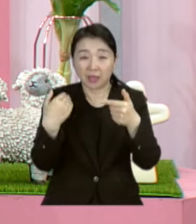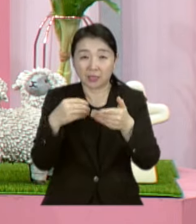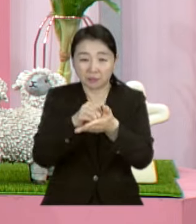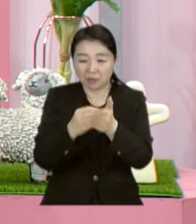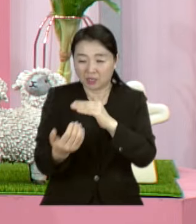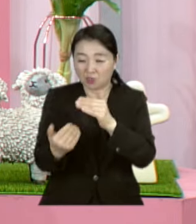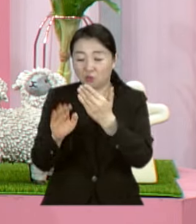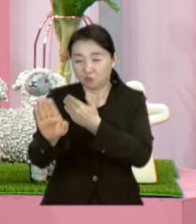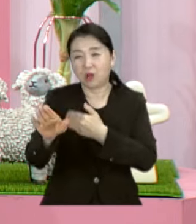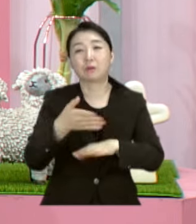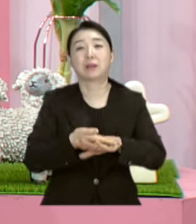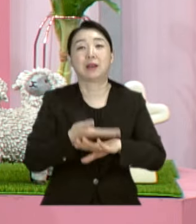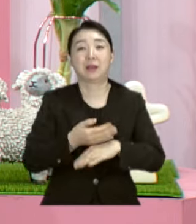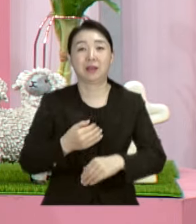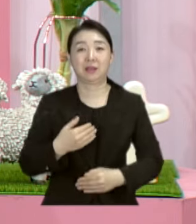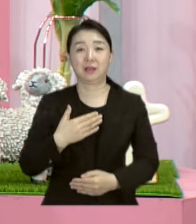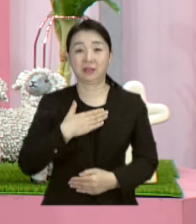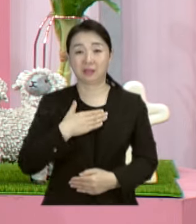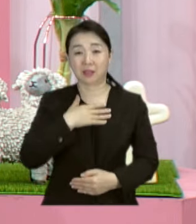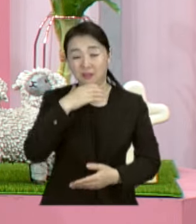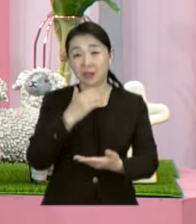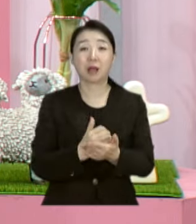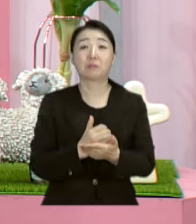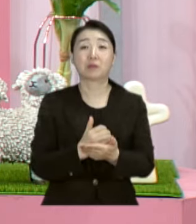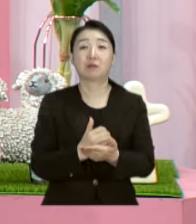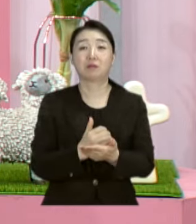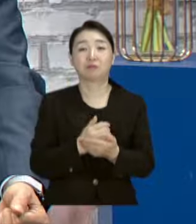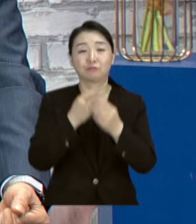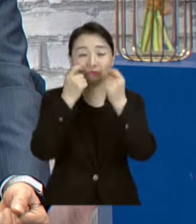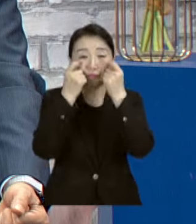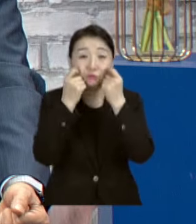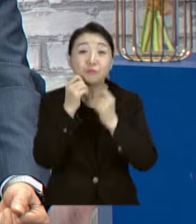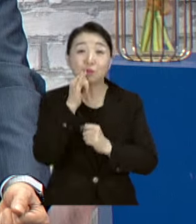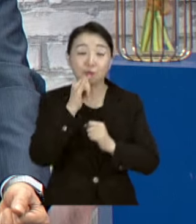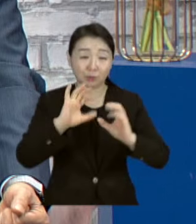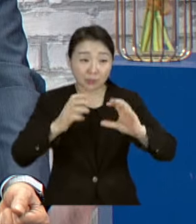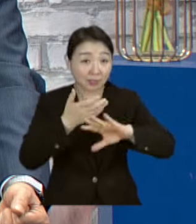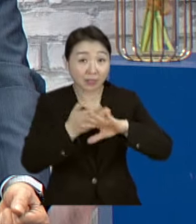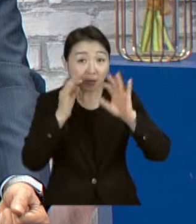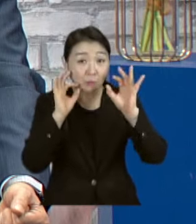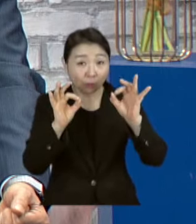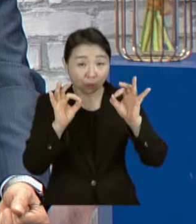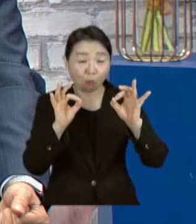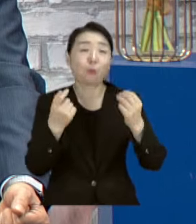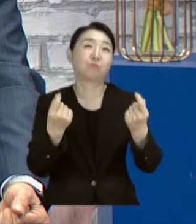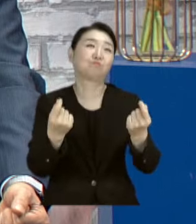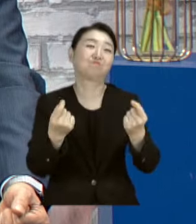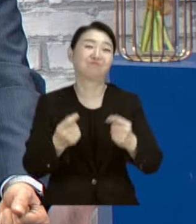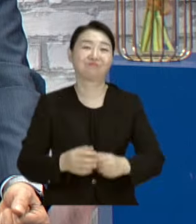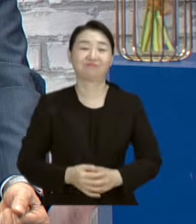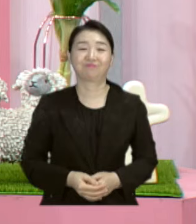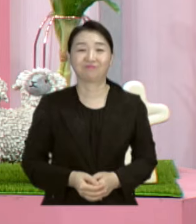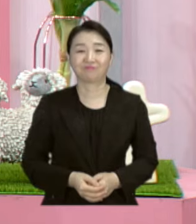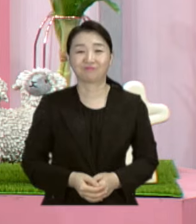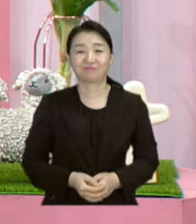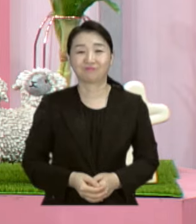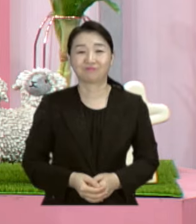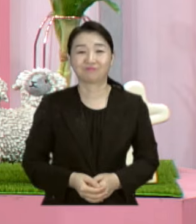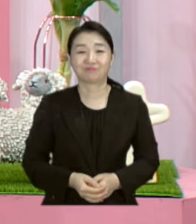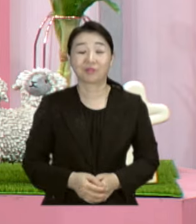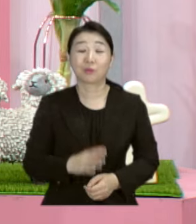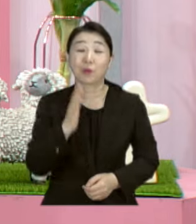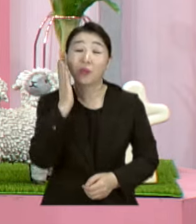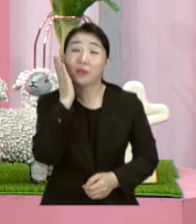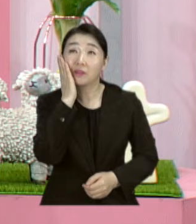때 저는 그 감격했고 네. 눈물도 흘렀고 세상이 결단했고, 달라 보이던가요? 세상이 달라 보였죠. 아. 뭐